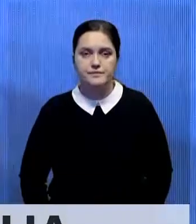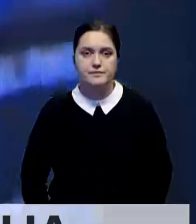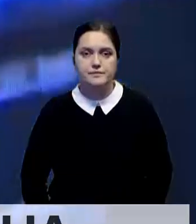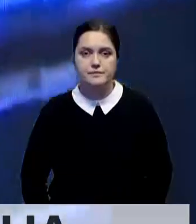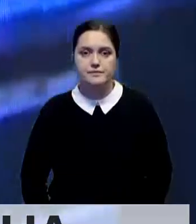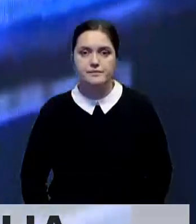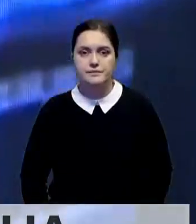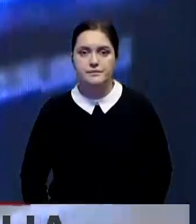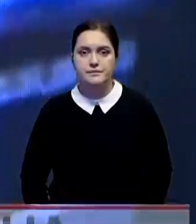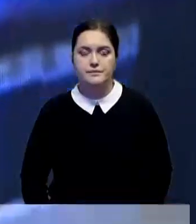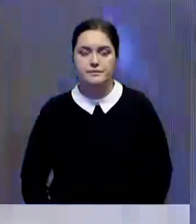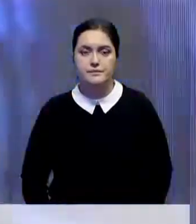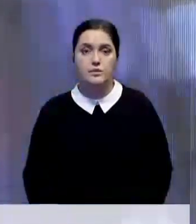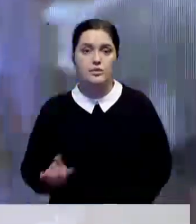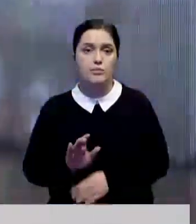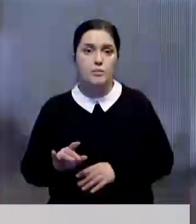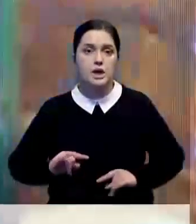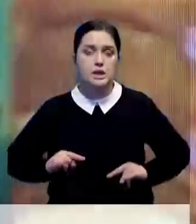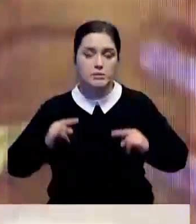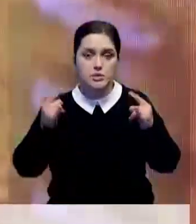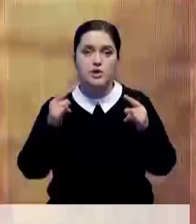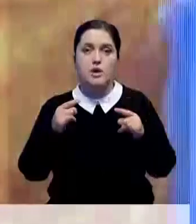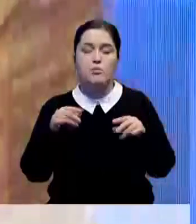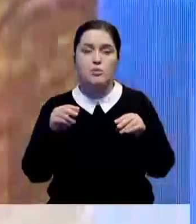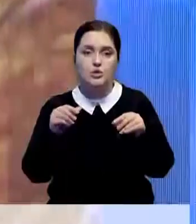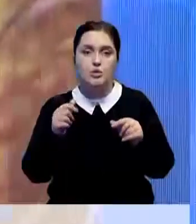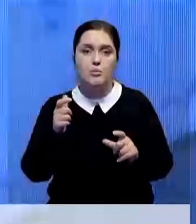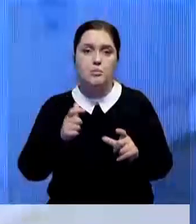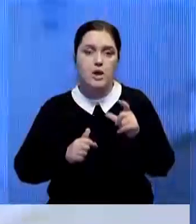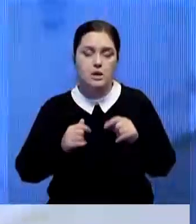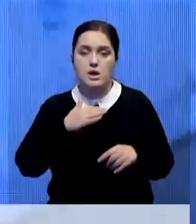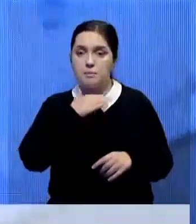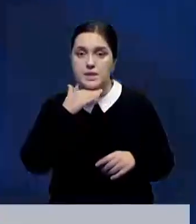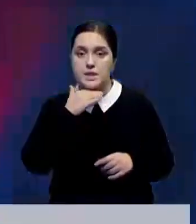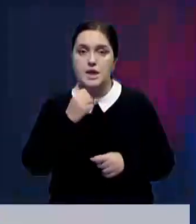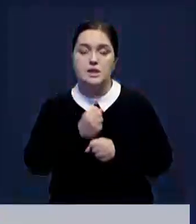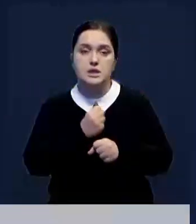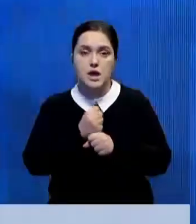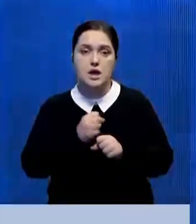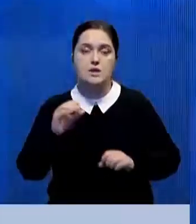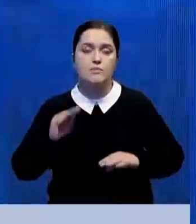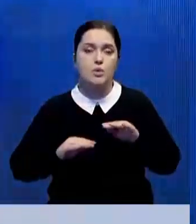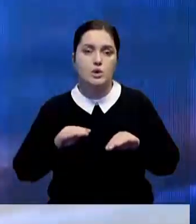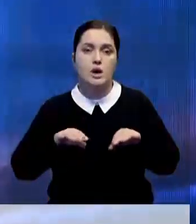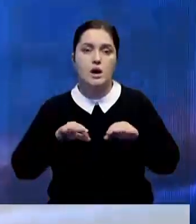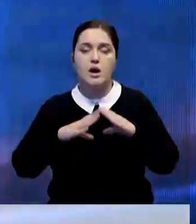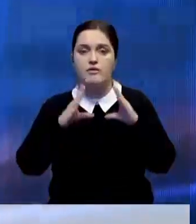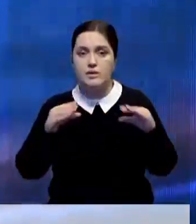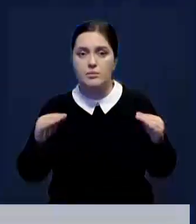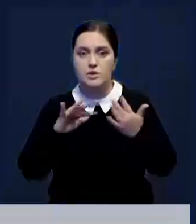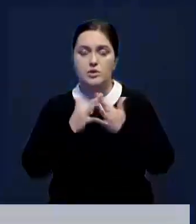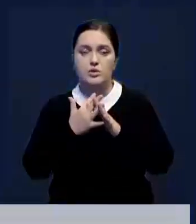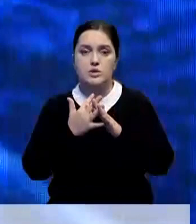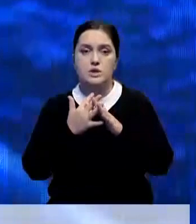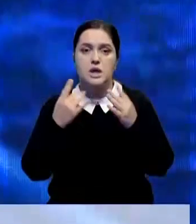Наложено производство кирпича, мучной, молочной продукции и мясных изделий, сборка автомобилей,